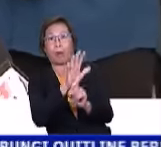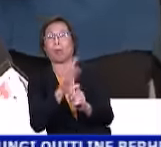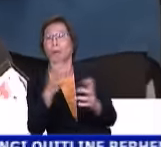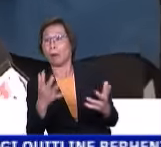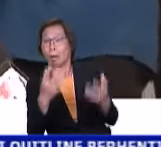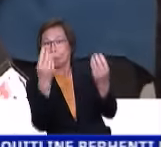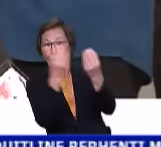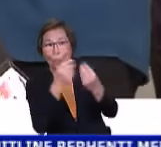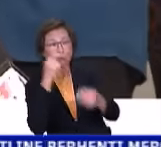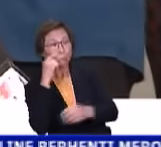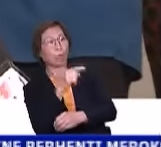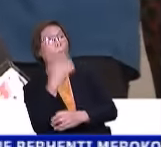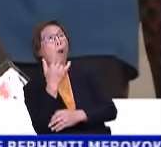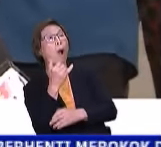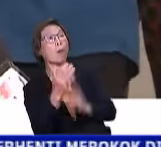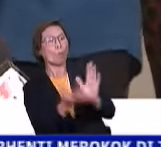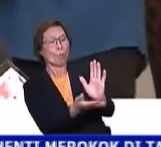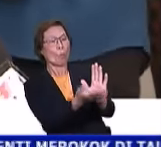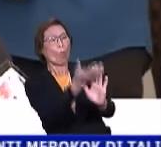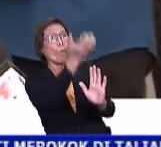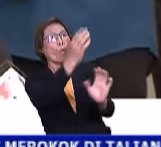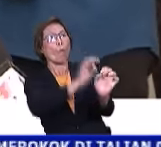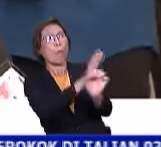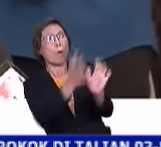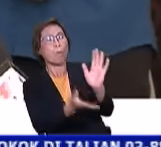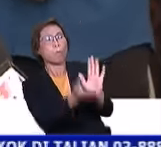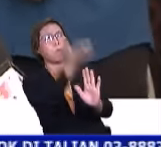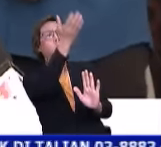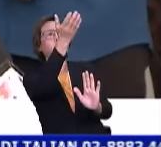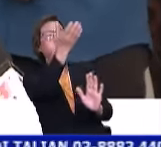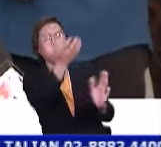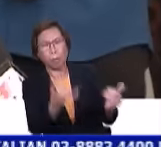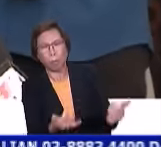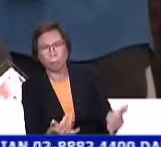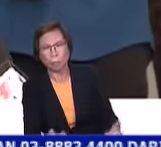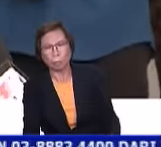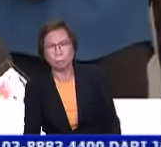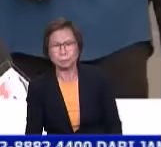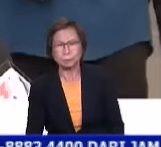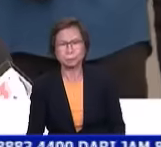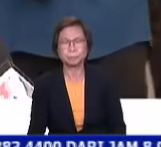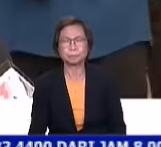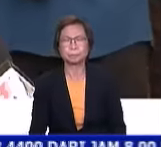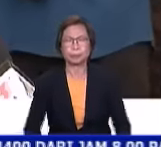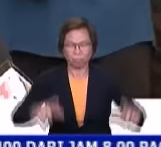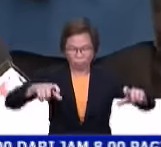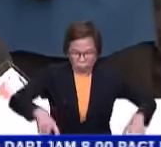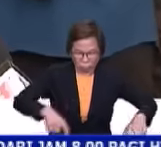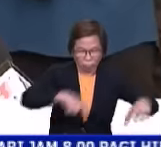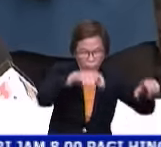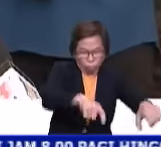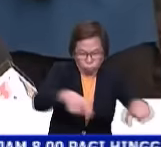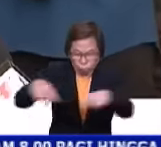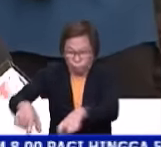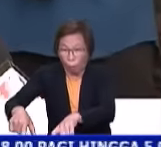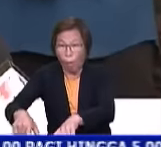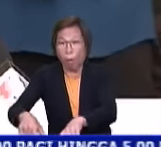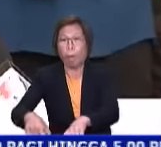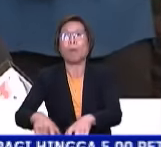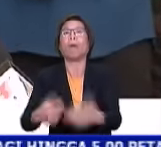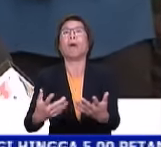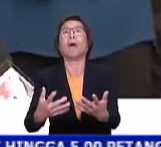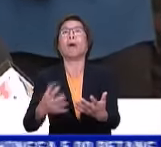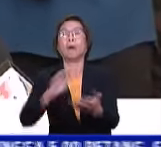dilihat meningkat kerana kawasan PKPD ini menyumbang kepada jumlah kes ini. Jadi